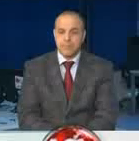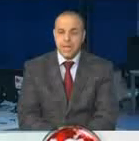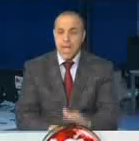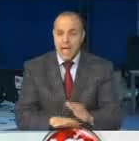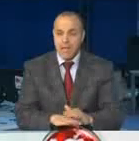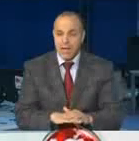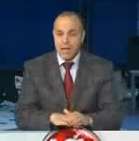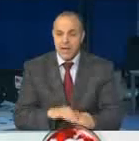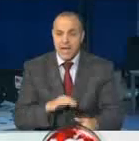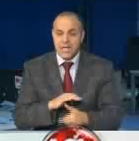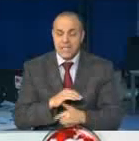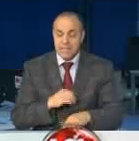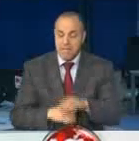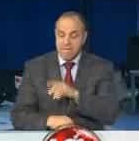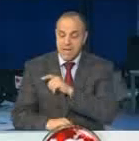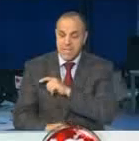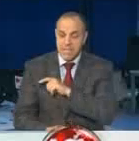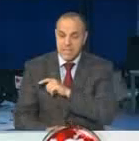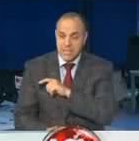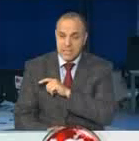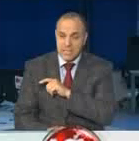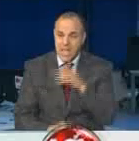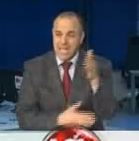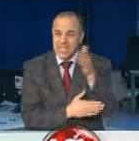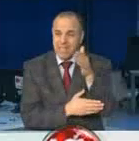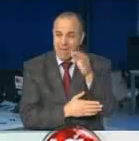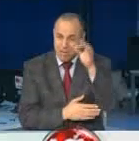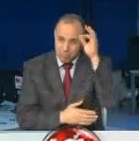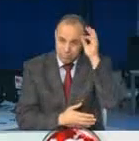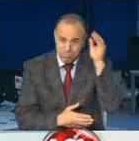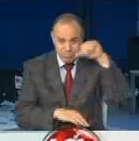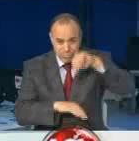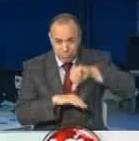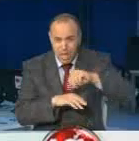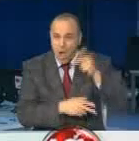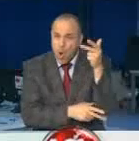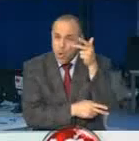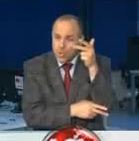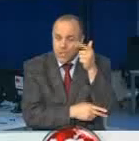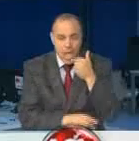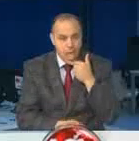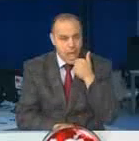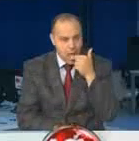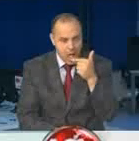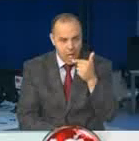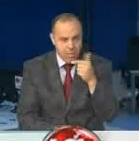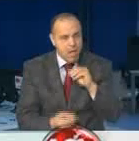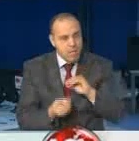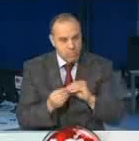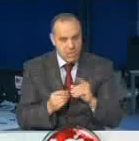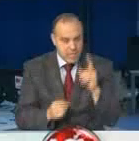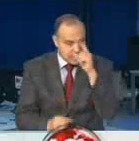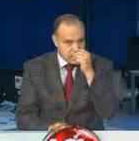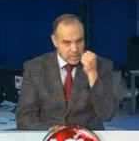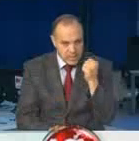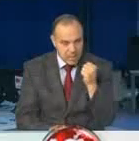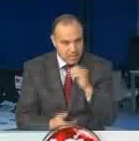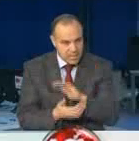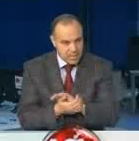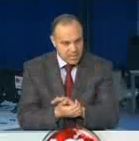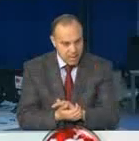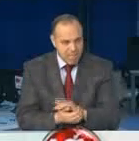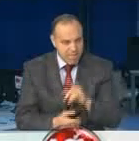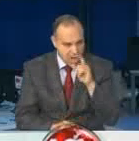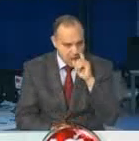حذر الرئيس الفلسطيني محمود عباس من نقل السفارة الأمريكية إلى مدينة القدس، معتبرا أن ذلك سيجعل عملية السلام في